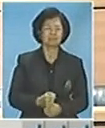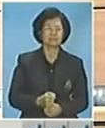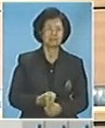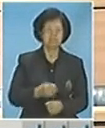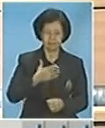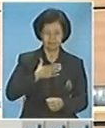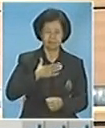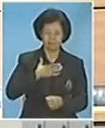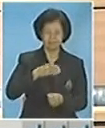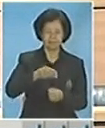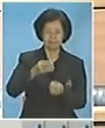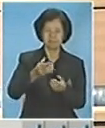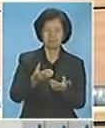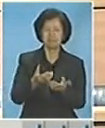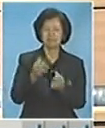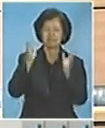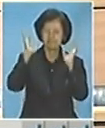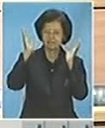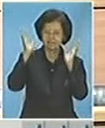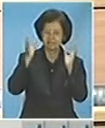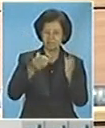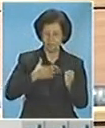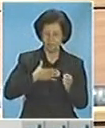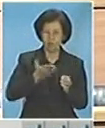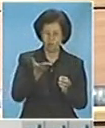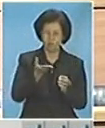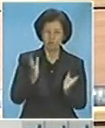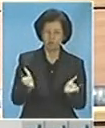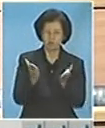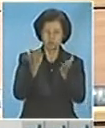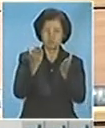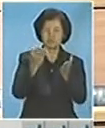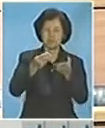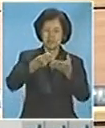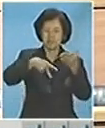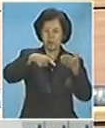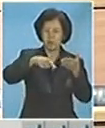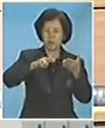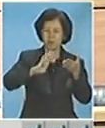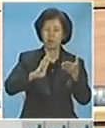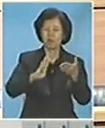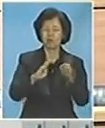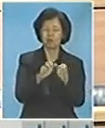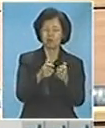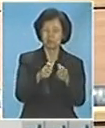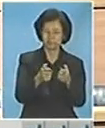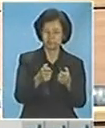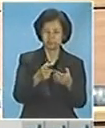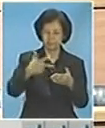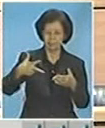มได้อภิปรายผมขอสนับสนุนร่างพระราชบัญญัติราชบัณฑิตยสถานฉบับที่